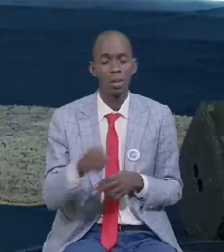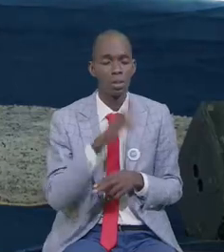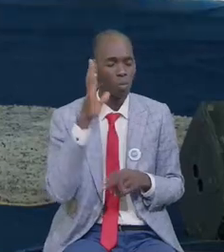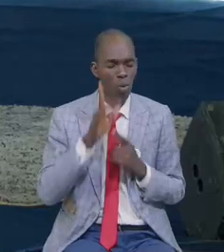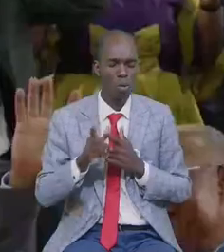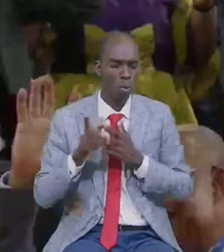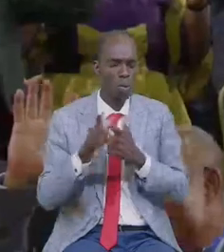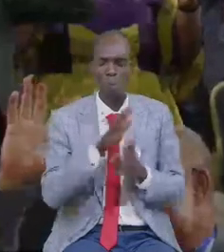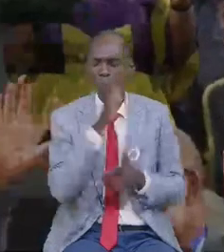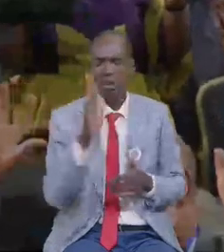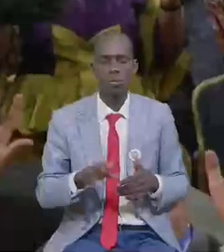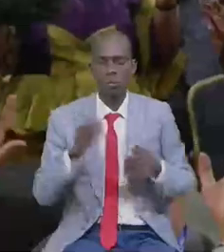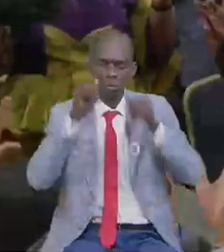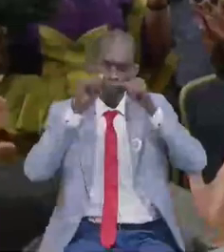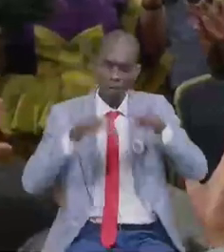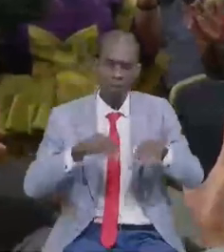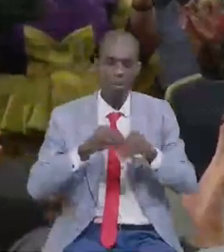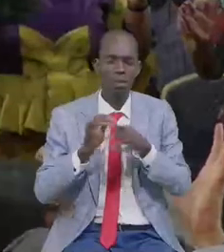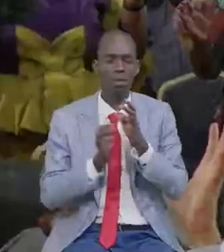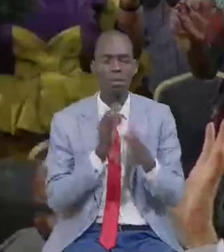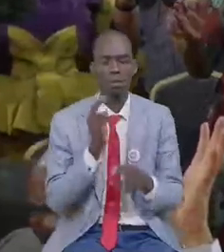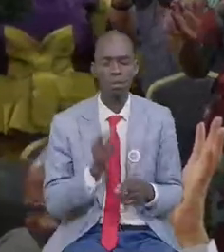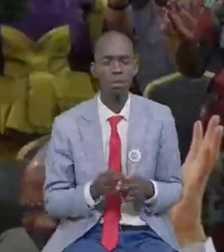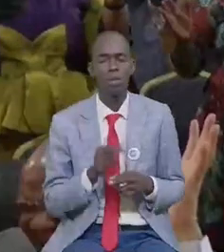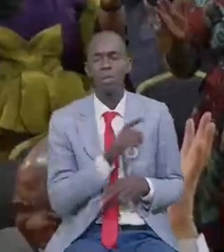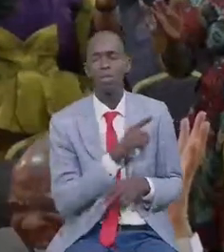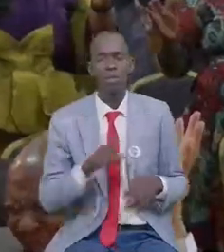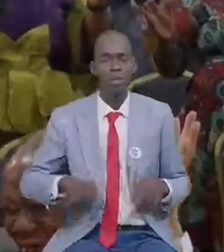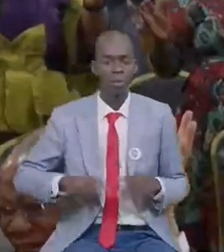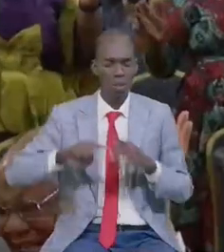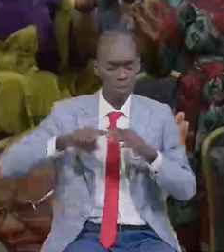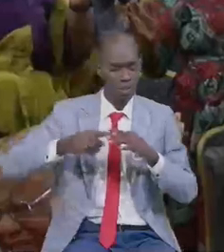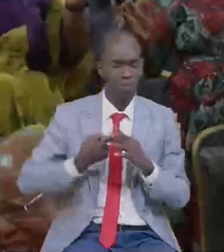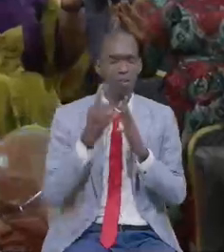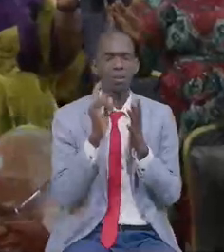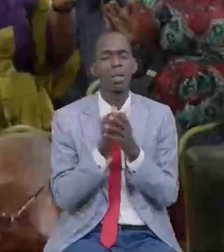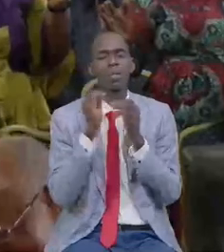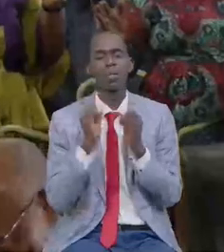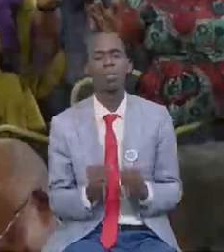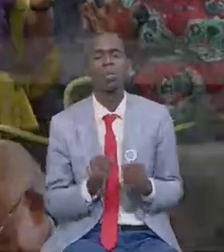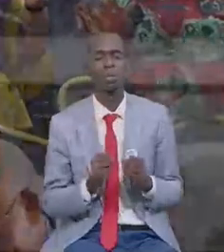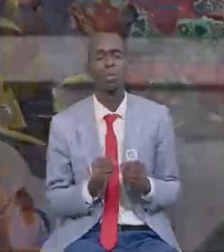Ils vont courir, ils ne seront pas épuisés. Seigneur, la puissance activée.